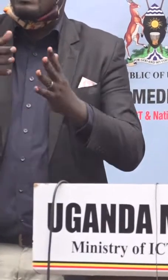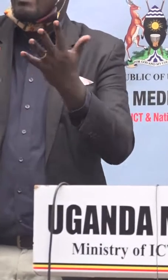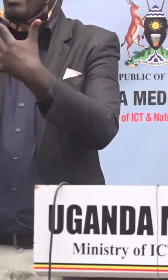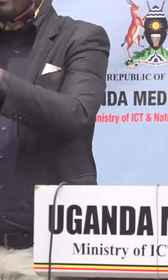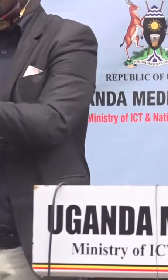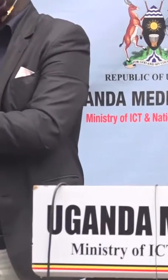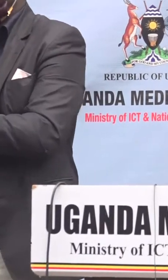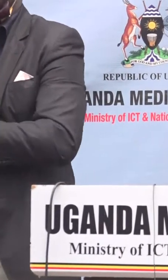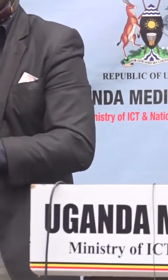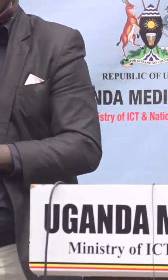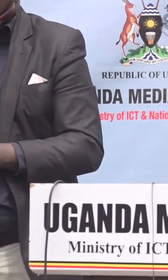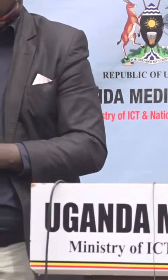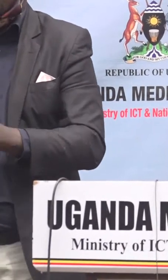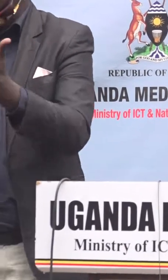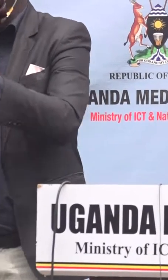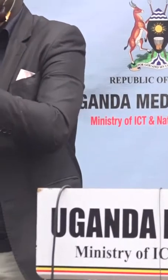kwegatta ne banne